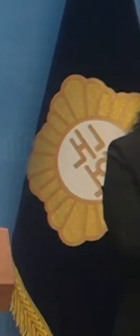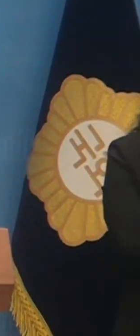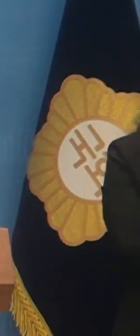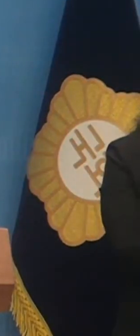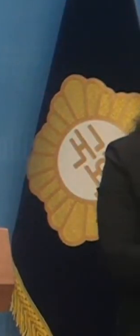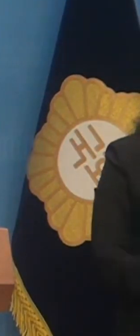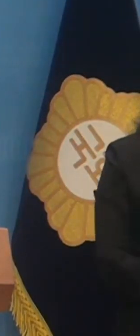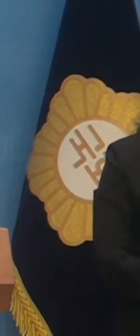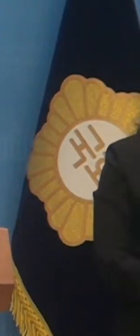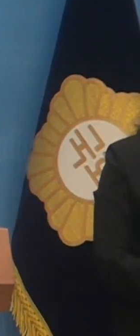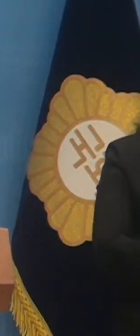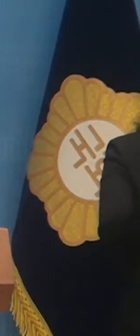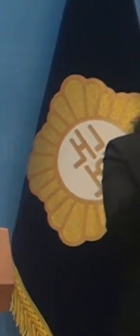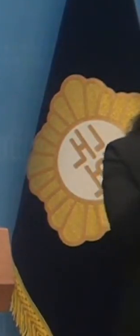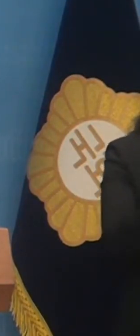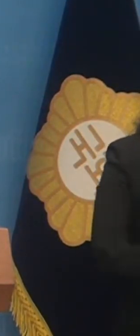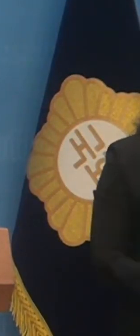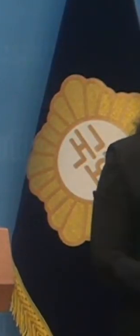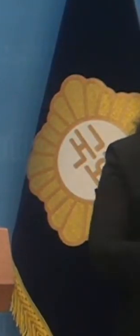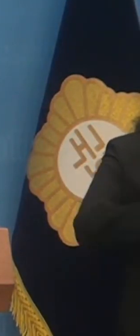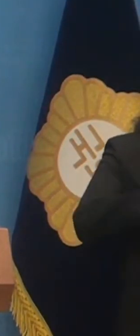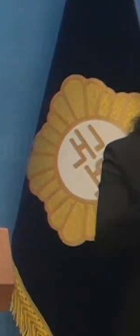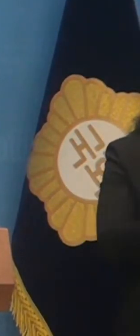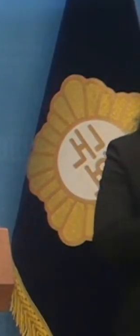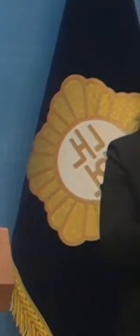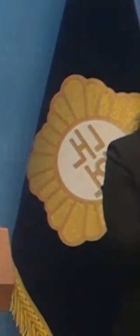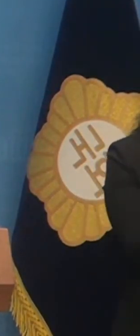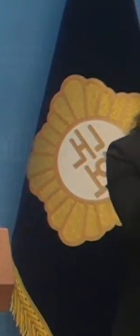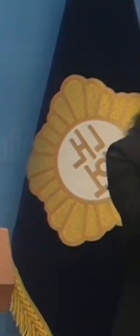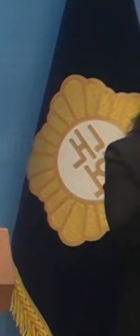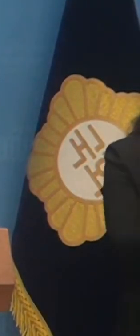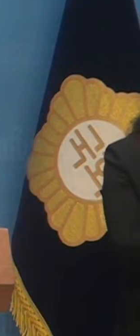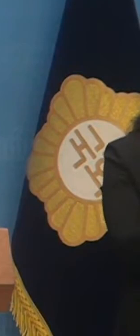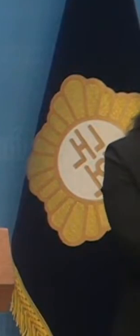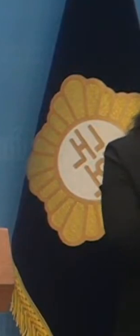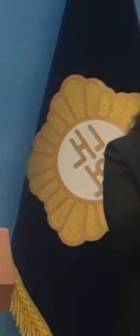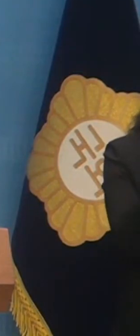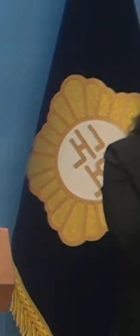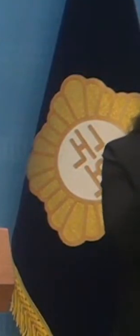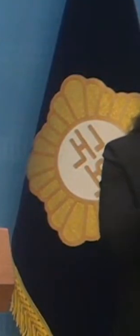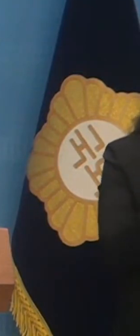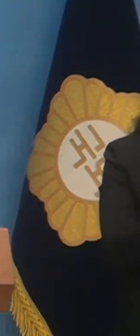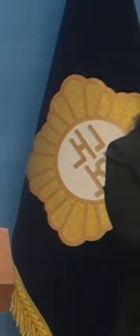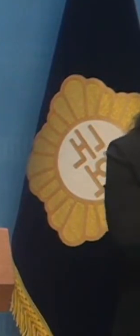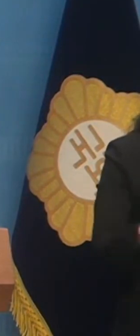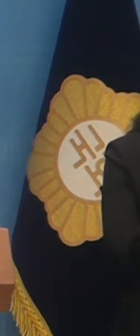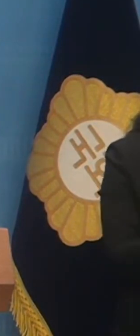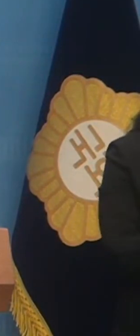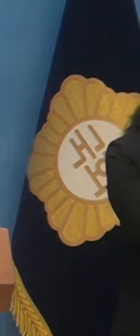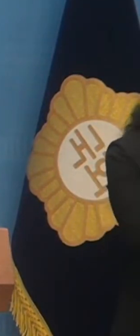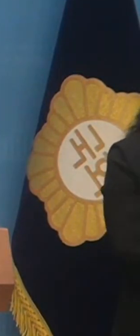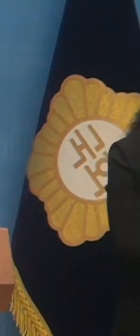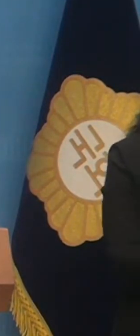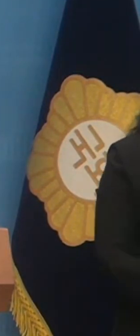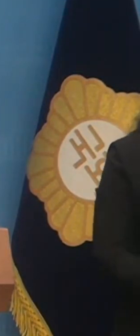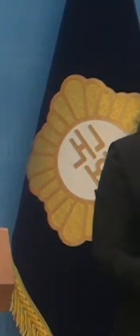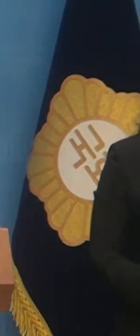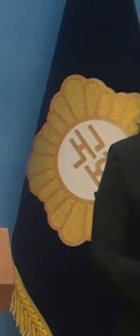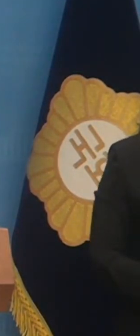시작하겠습니다. 둘째, 조국 혁신당, 기본소득당, 사회민주당과의 공조를